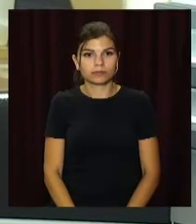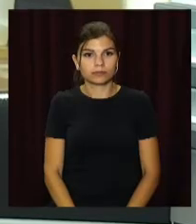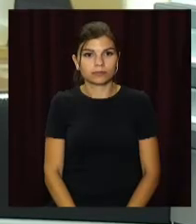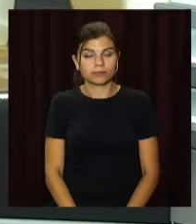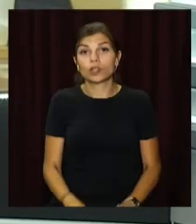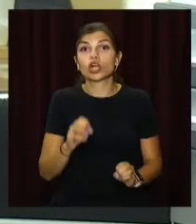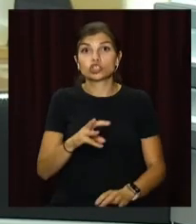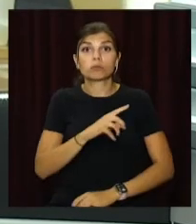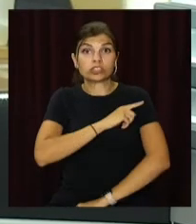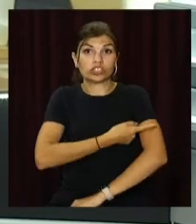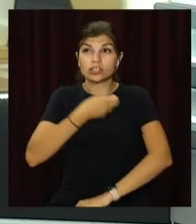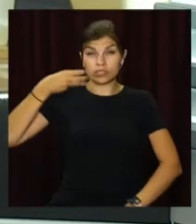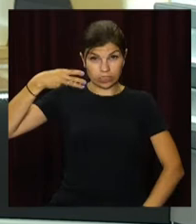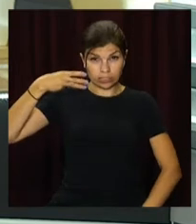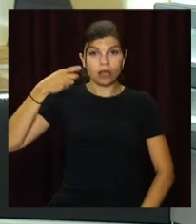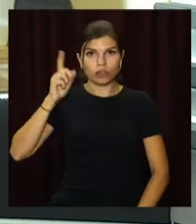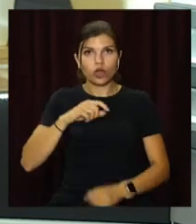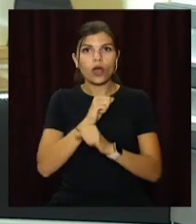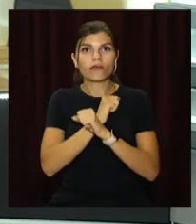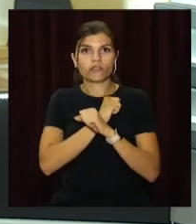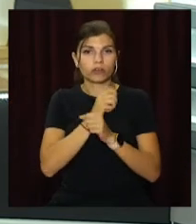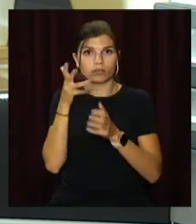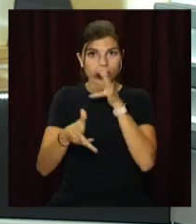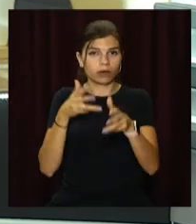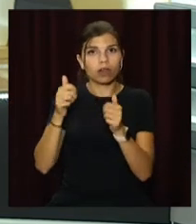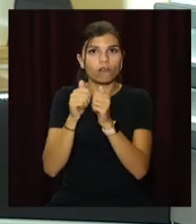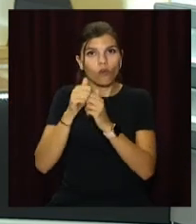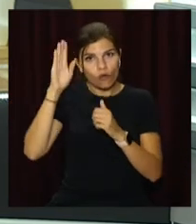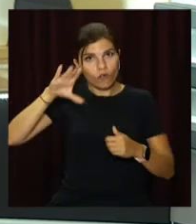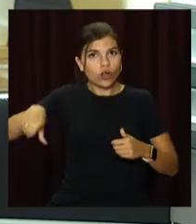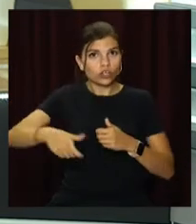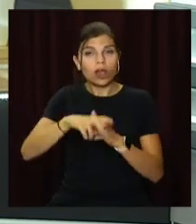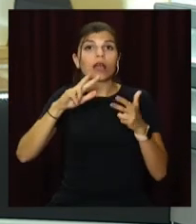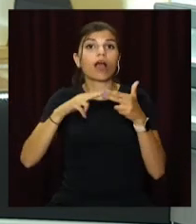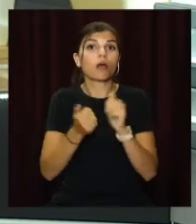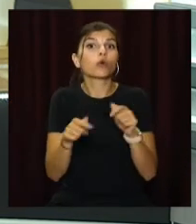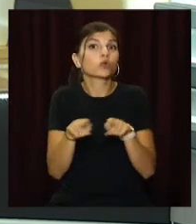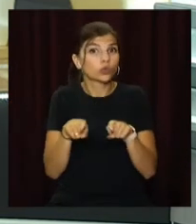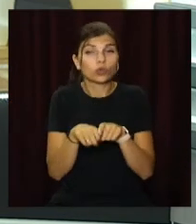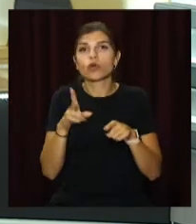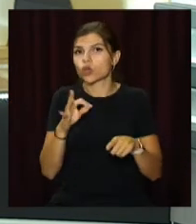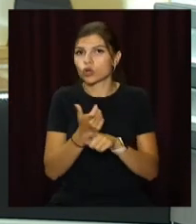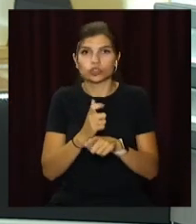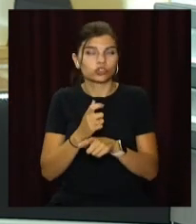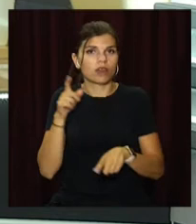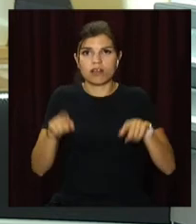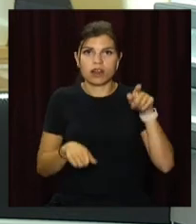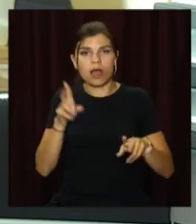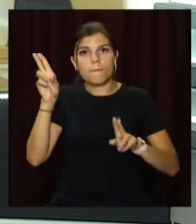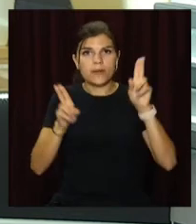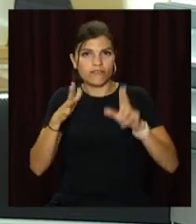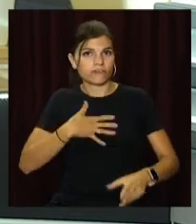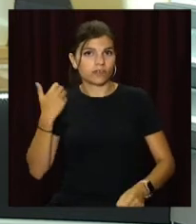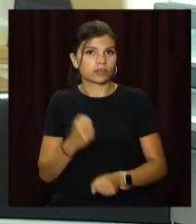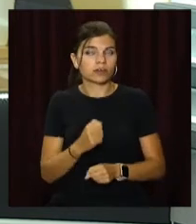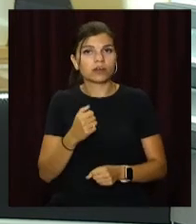Чим сильніша спека, тим більше відпочивальників поблизу водойм. Тягнуться до води і кам'янчани. Але, на жаль, рідко дотримуються правил, зазначають у